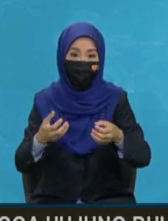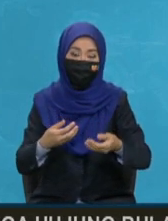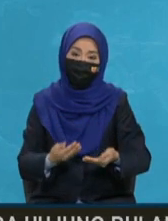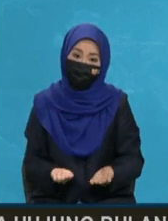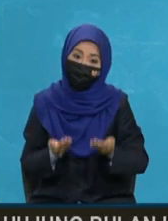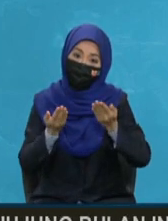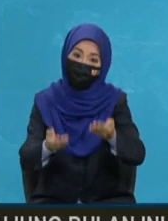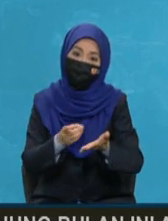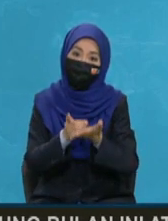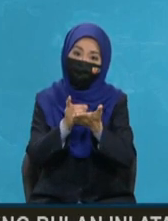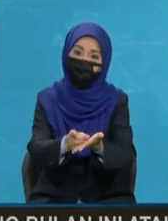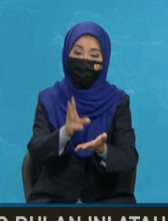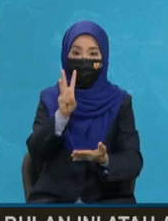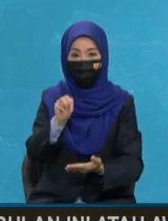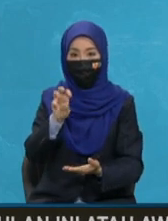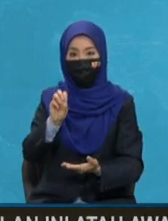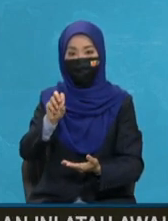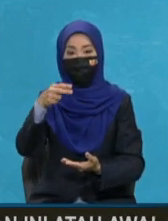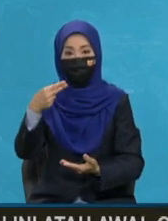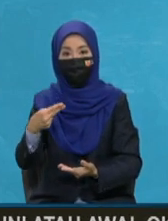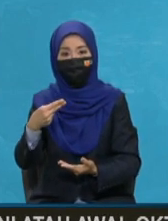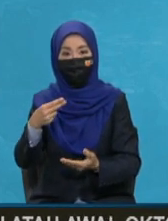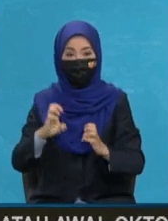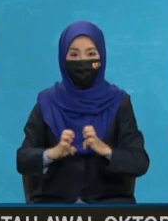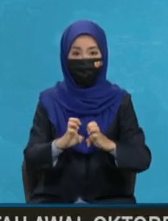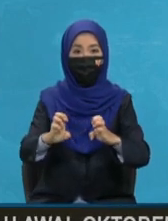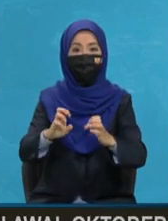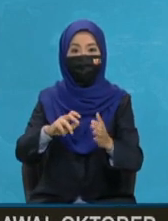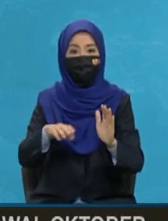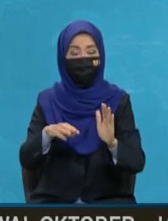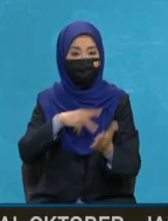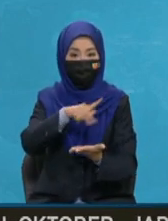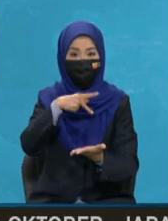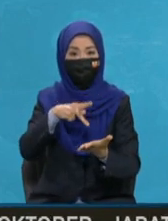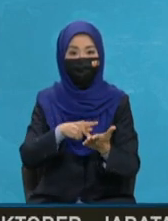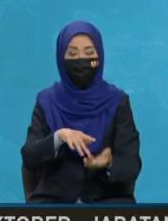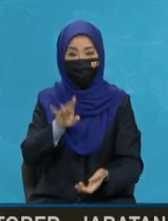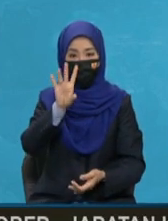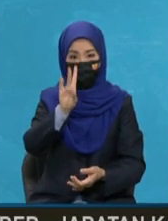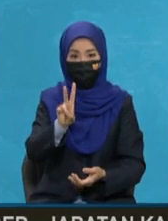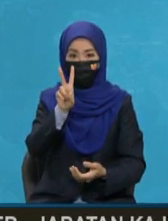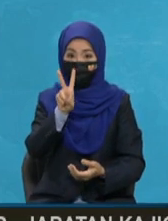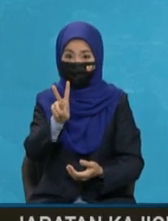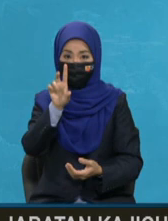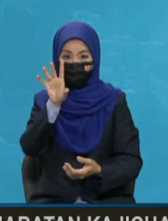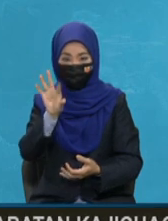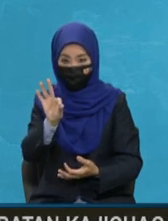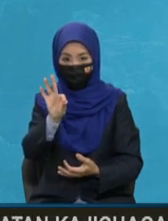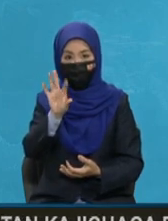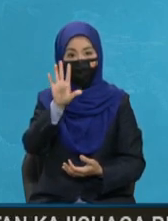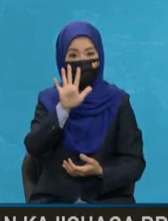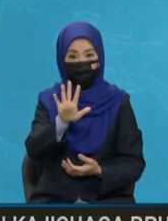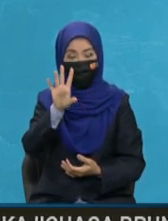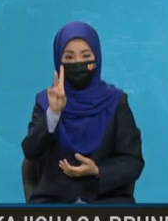bolehlah menghubungi emo head MC Operation center melalui talian 729